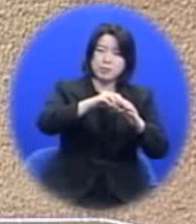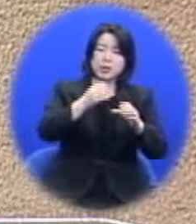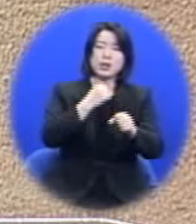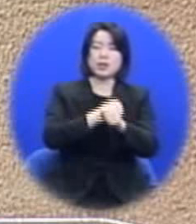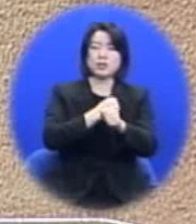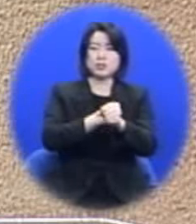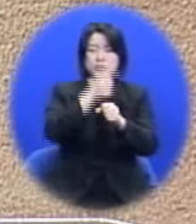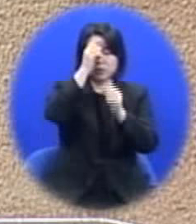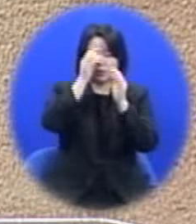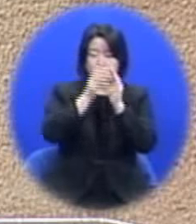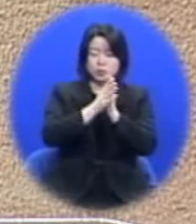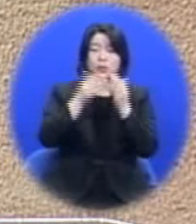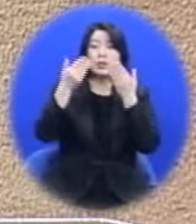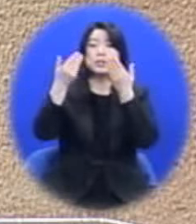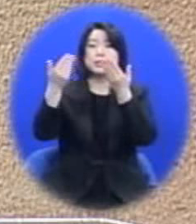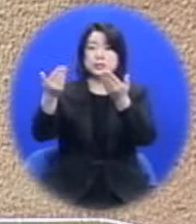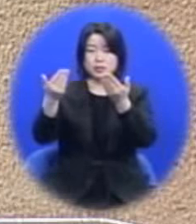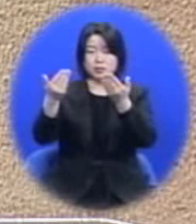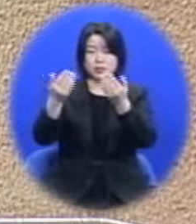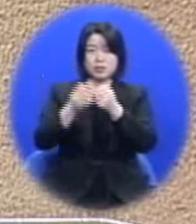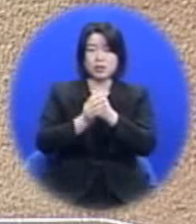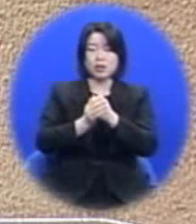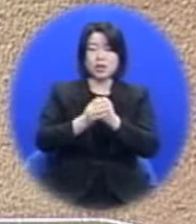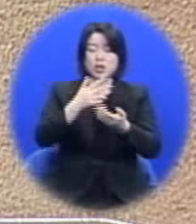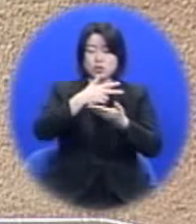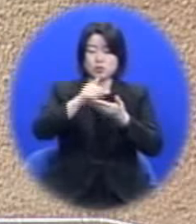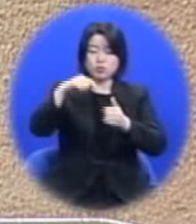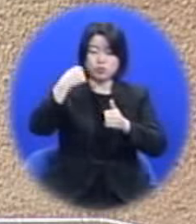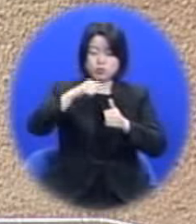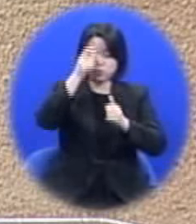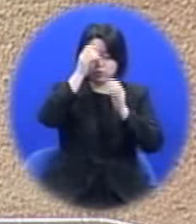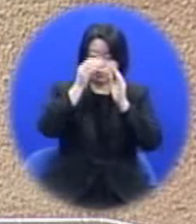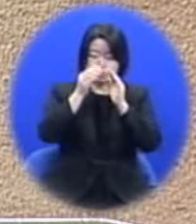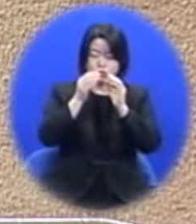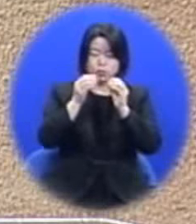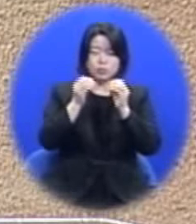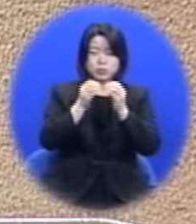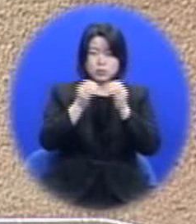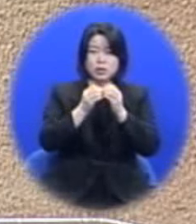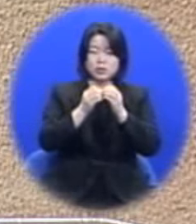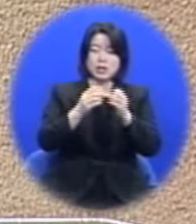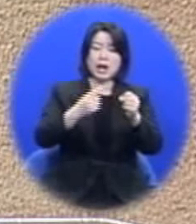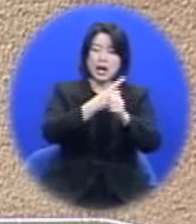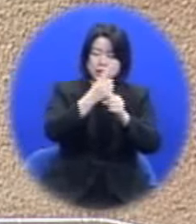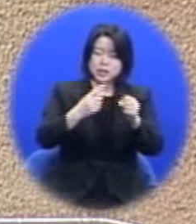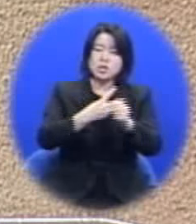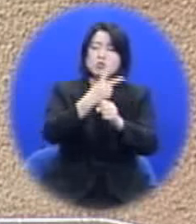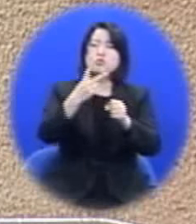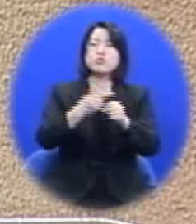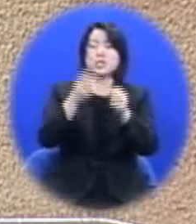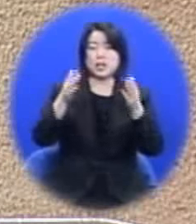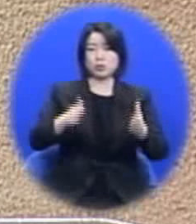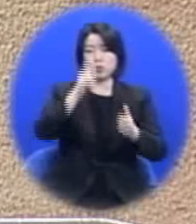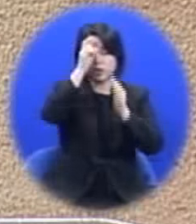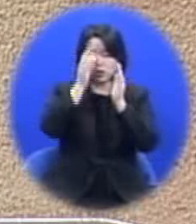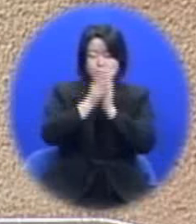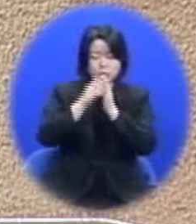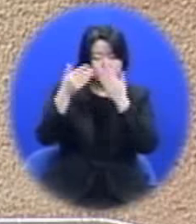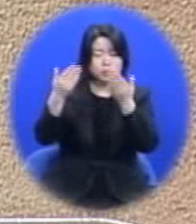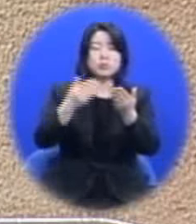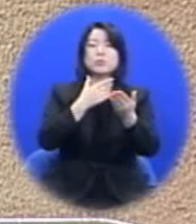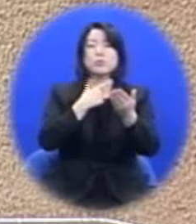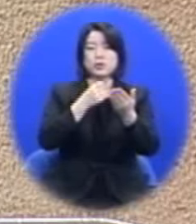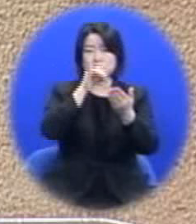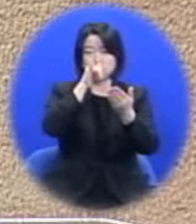기도를 하는데 주기도문을 한 시간을 기도하고 두 시간을 기도하는 자기가 기도하고 싶은 내용이